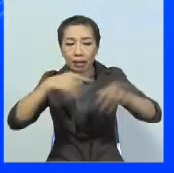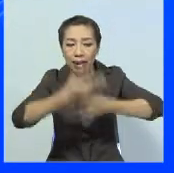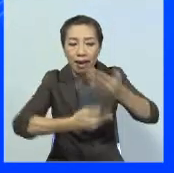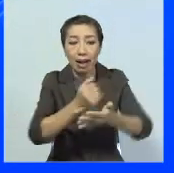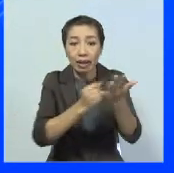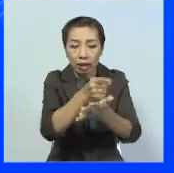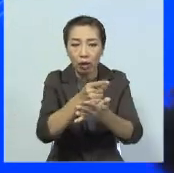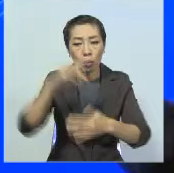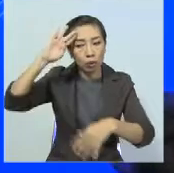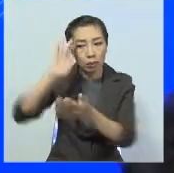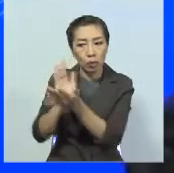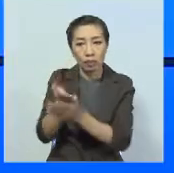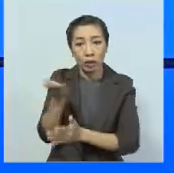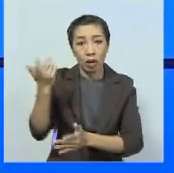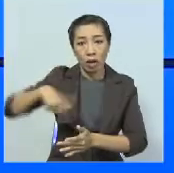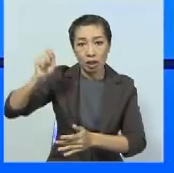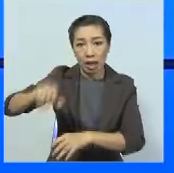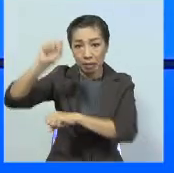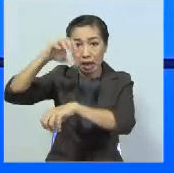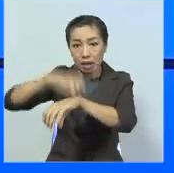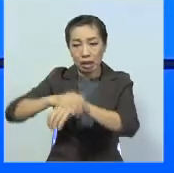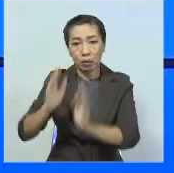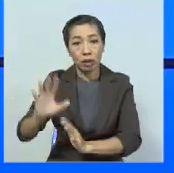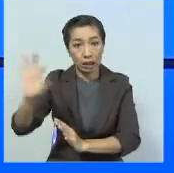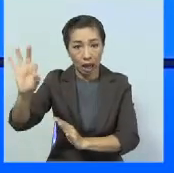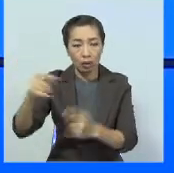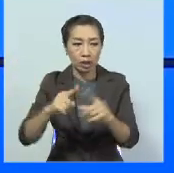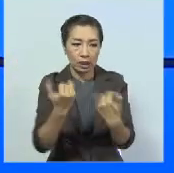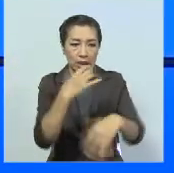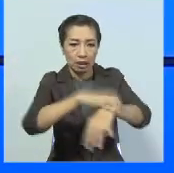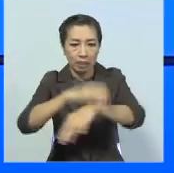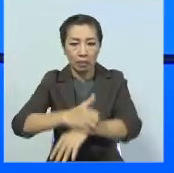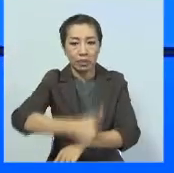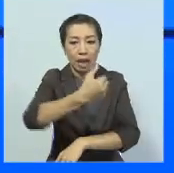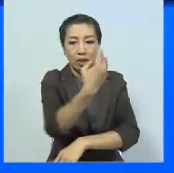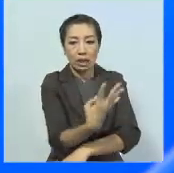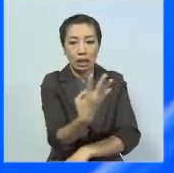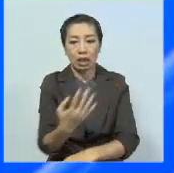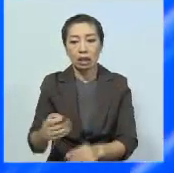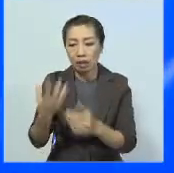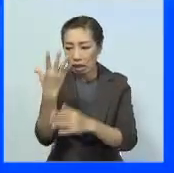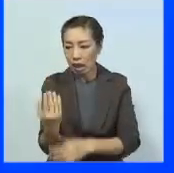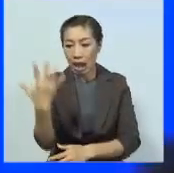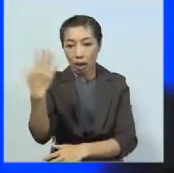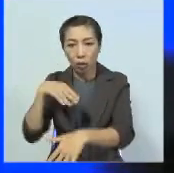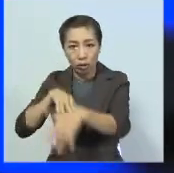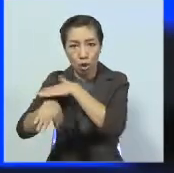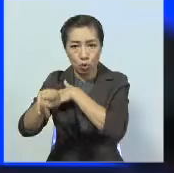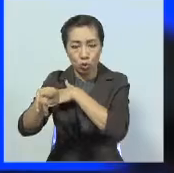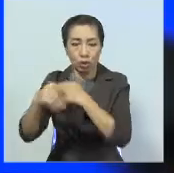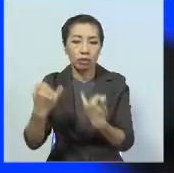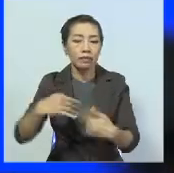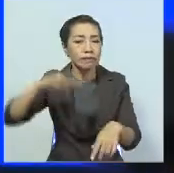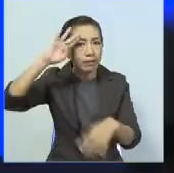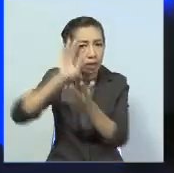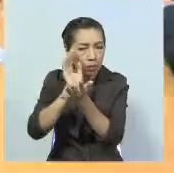กหมายจับไปทั้งหมด9 คนสามารถจับกุมตัวได้4 คนและเหลือหลบหนีอีก5 คนในรอบปีที่ผ่านมานะคะตร